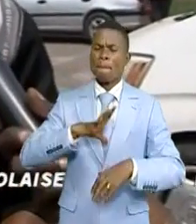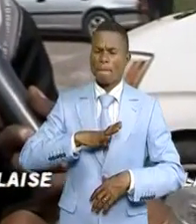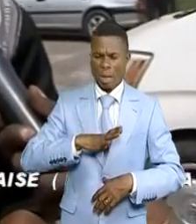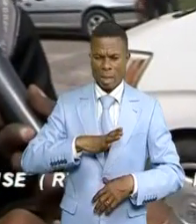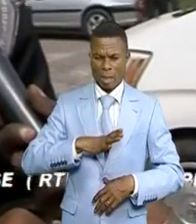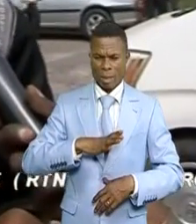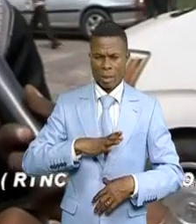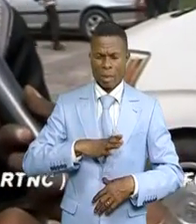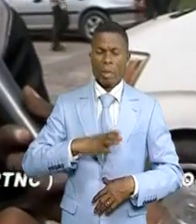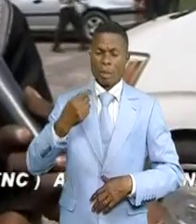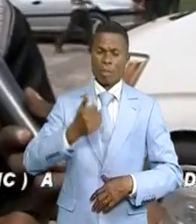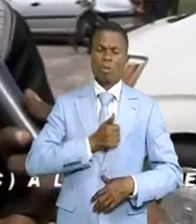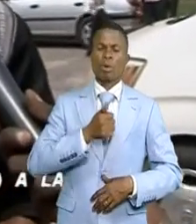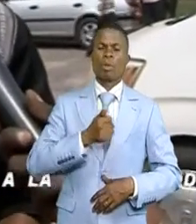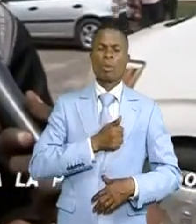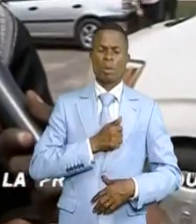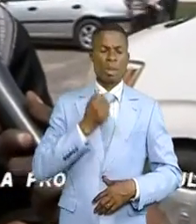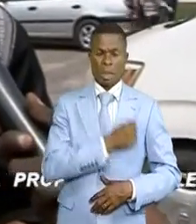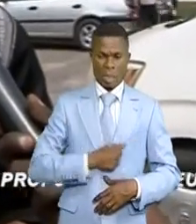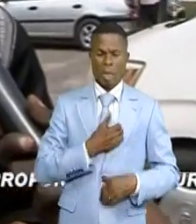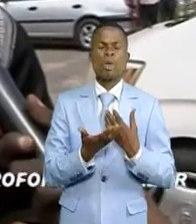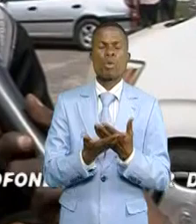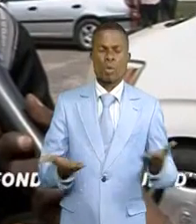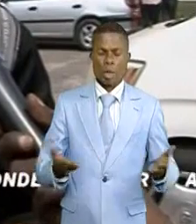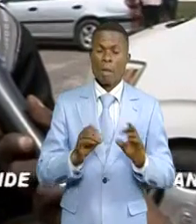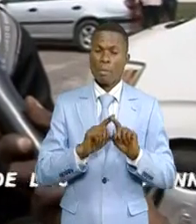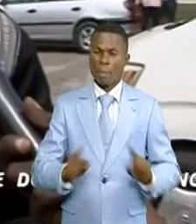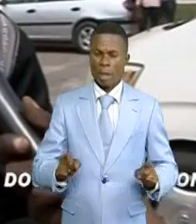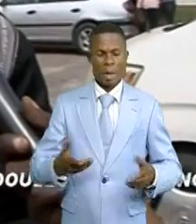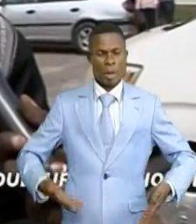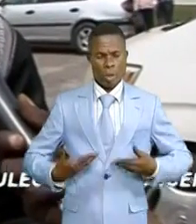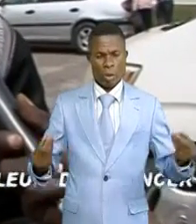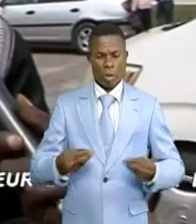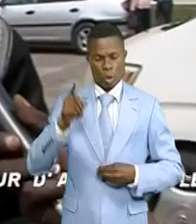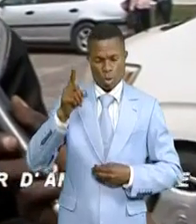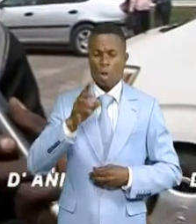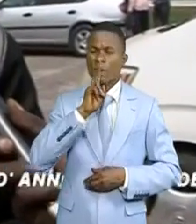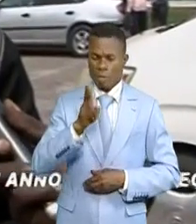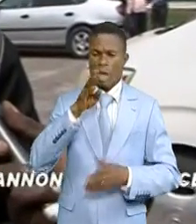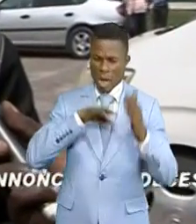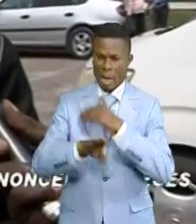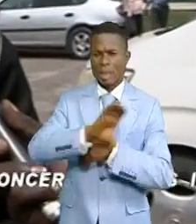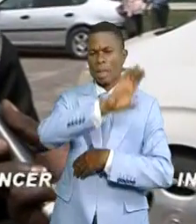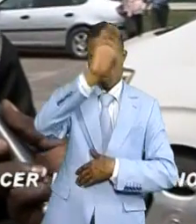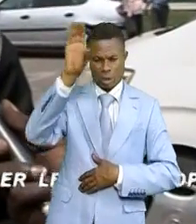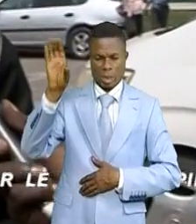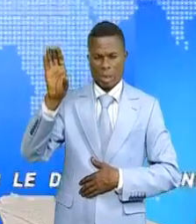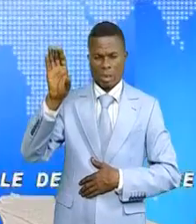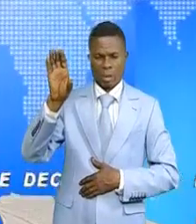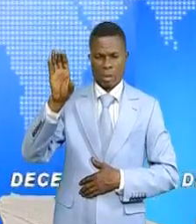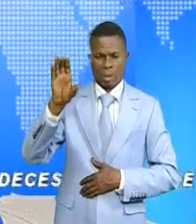Moi, je regrette, oui, mais je suis content que cet homme va retrouver sa place auprès du Père.